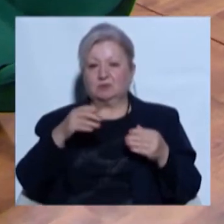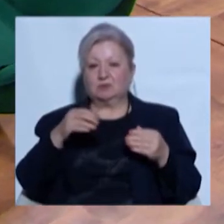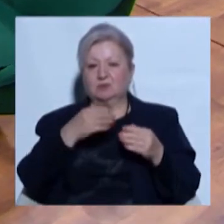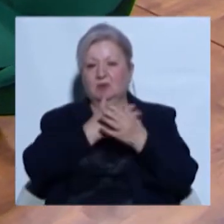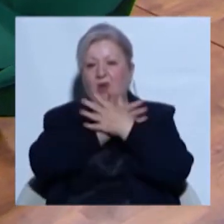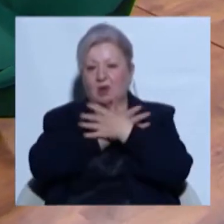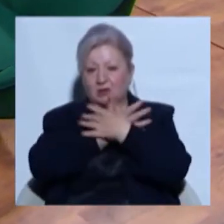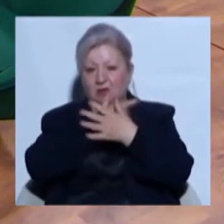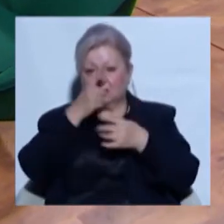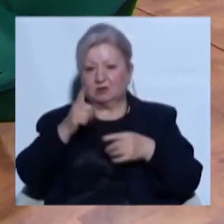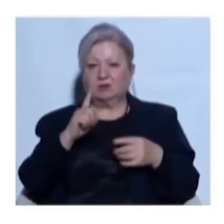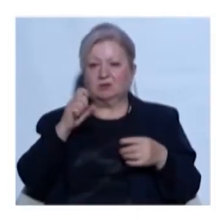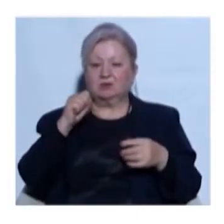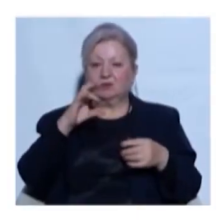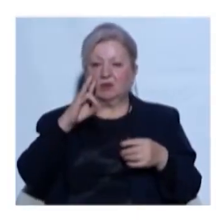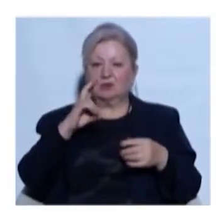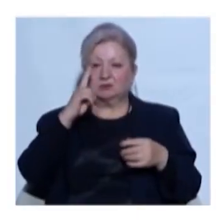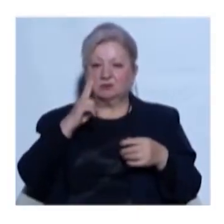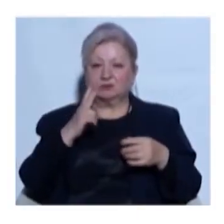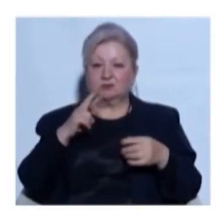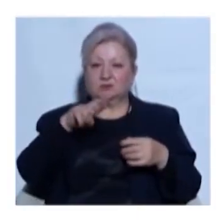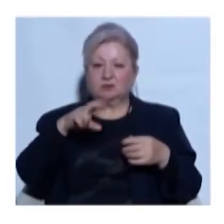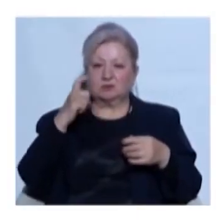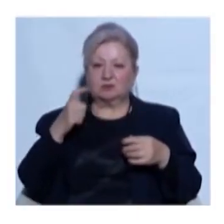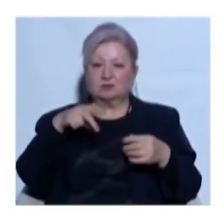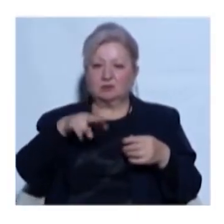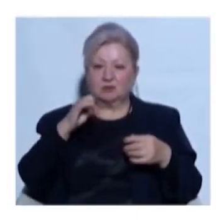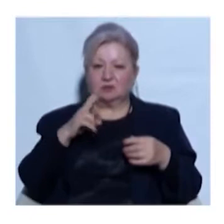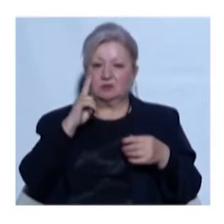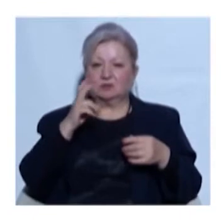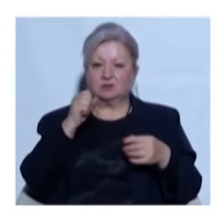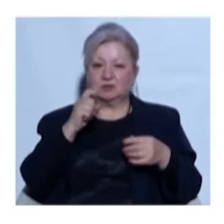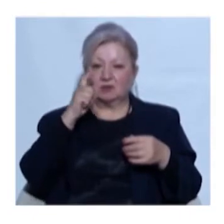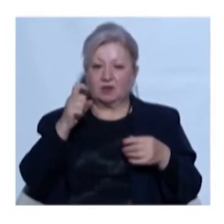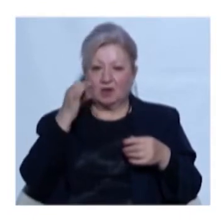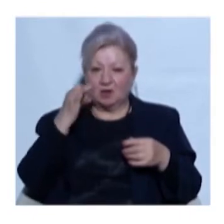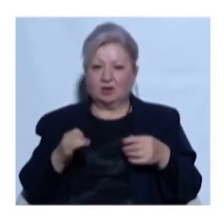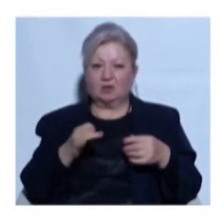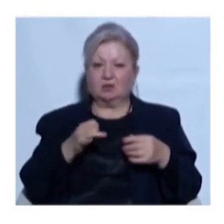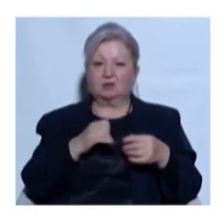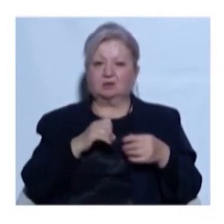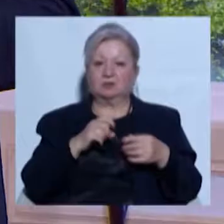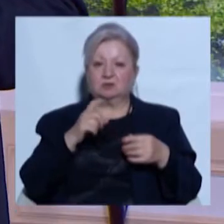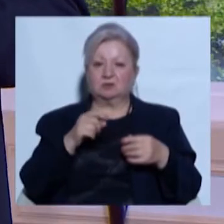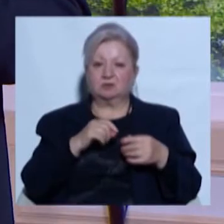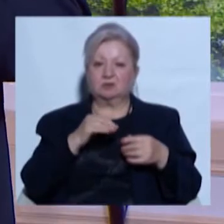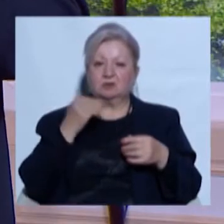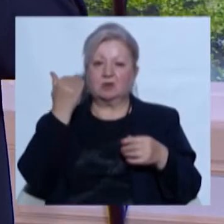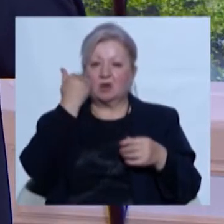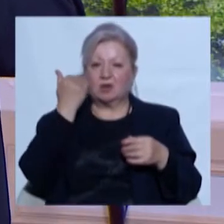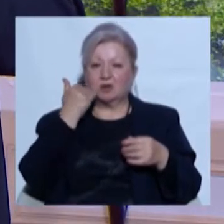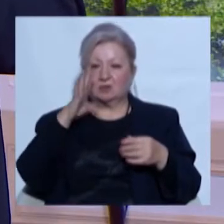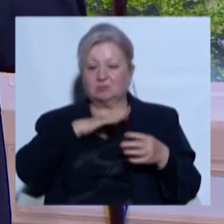როგორც უწოდეს გრიგოლ ხანძთელს კონსტანტი კახი და მიქაელ კობრონ ყოფილი არაბთა მიერ